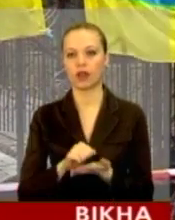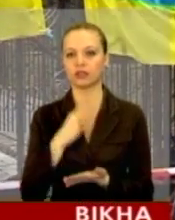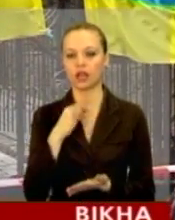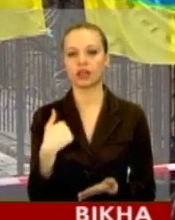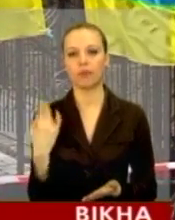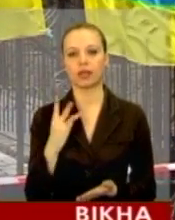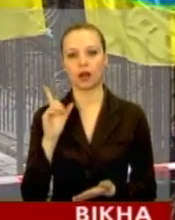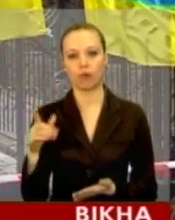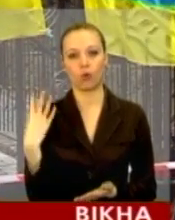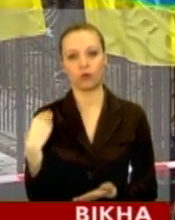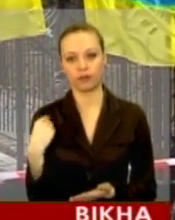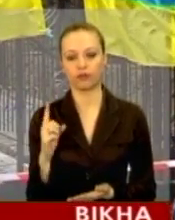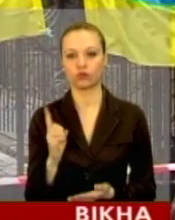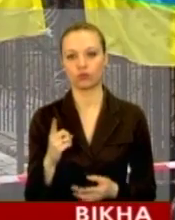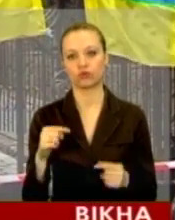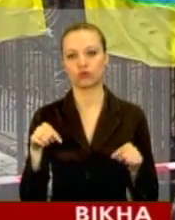треба у Львів, тому що тут